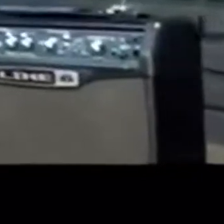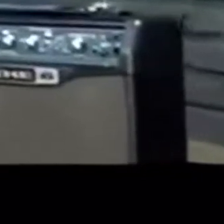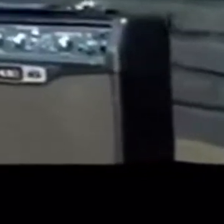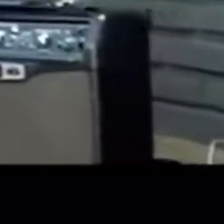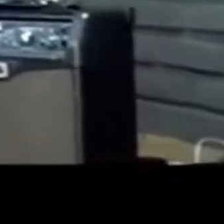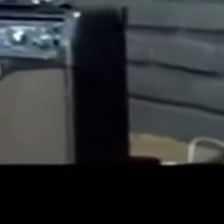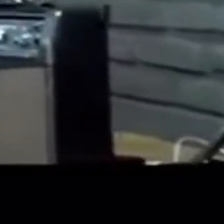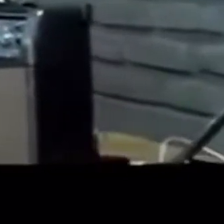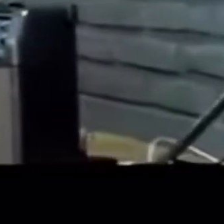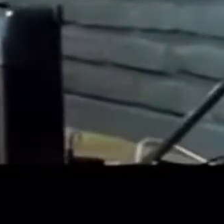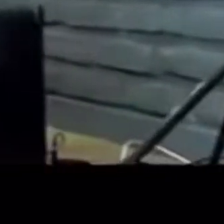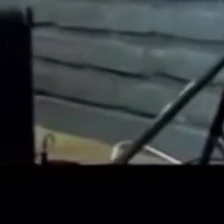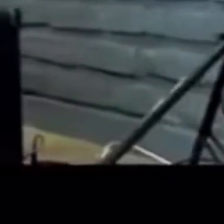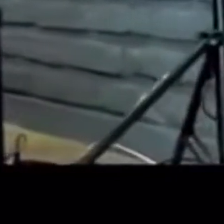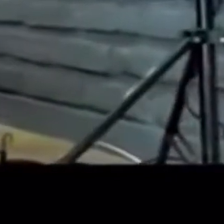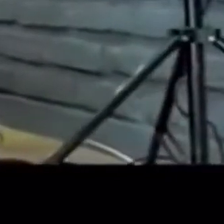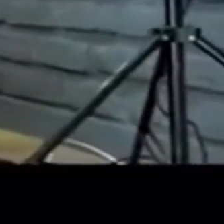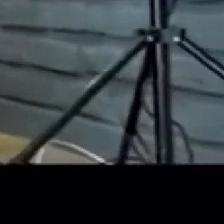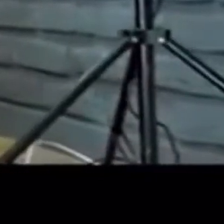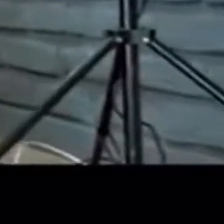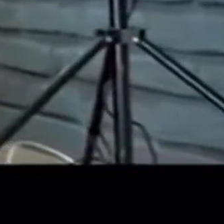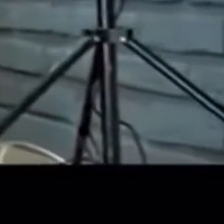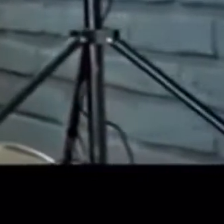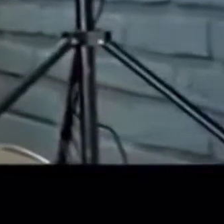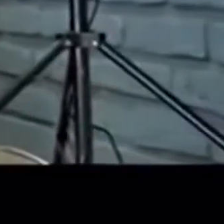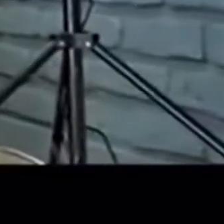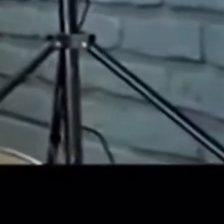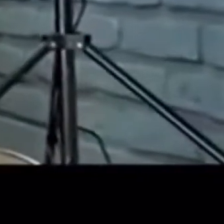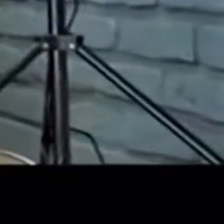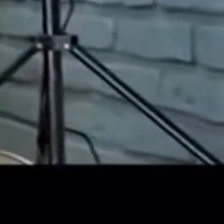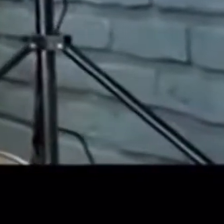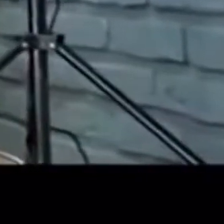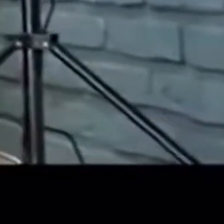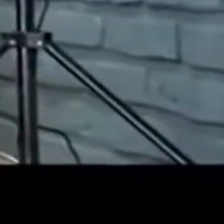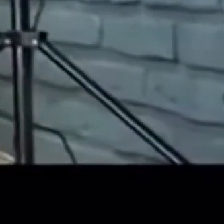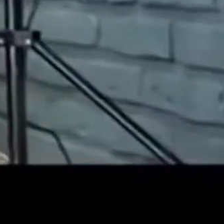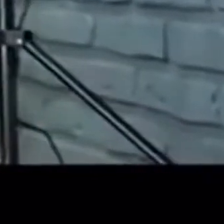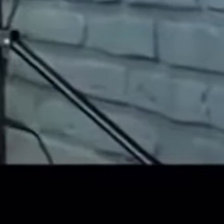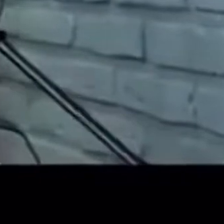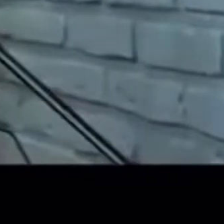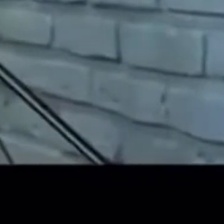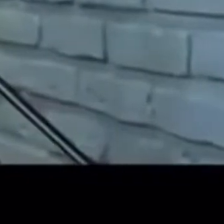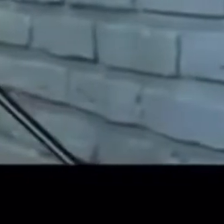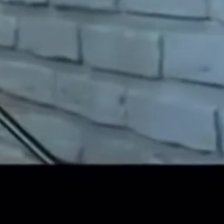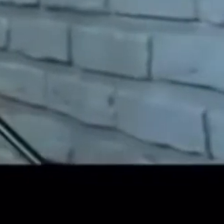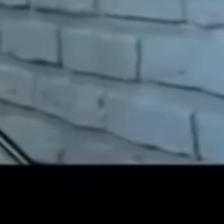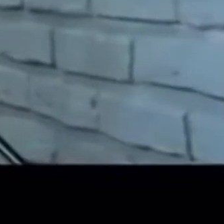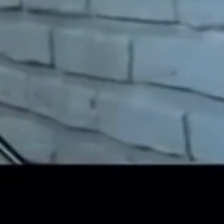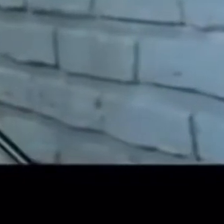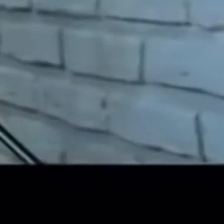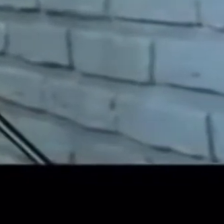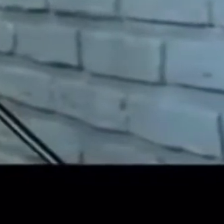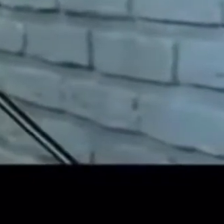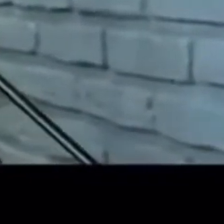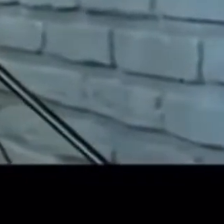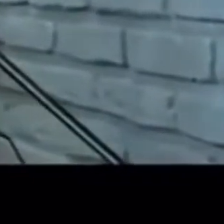Kuno zikumaonekanso ngati azitumiki anu ambiri nkhani ya chuma ya wayenja.